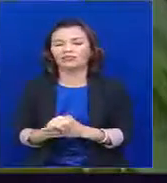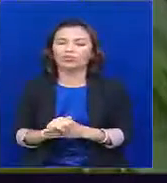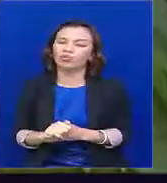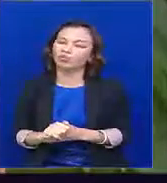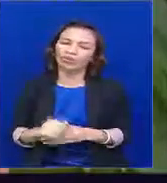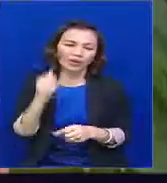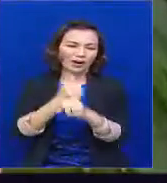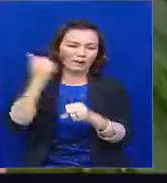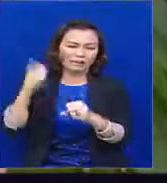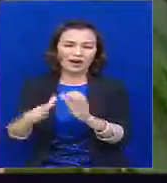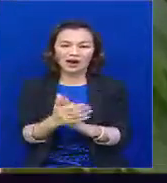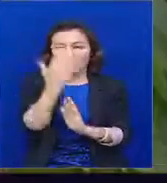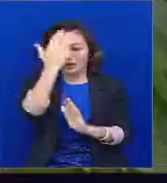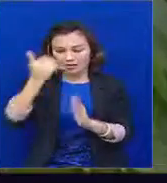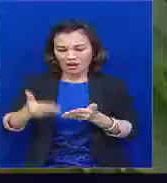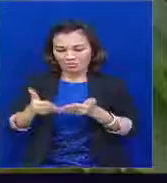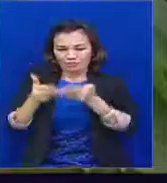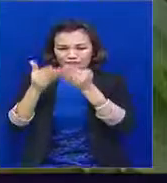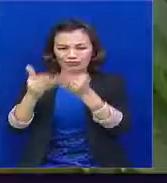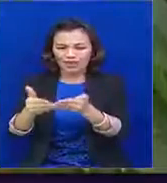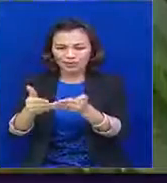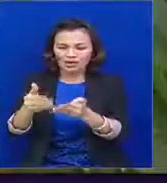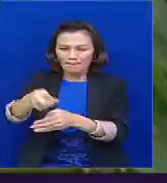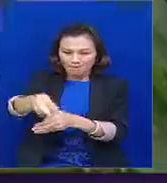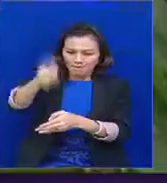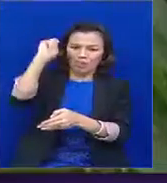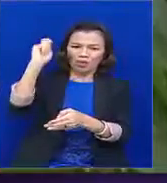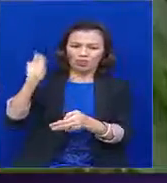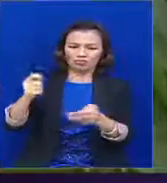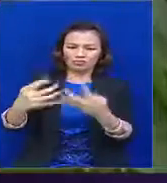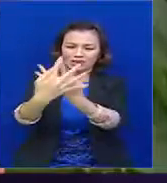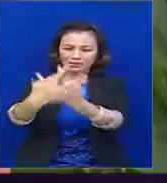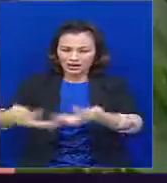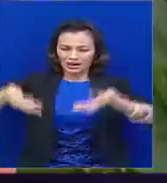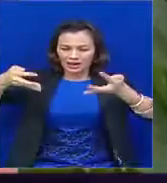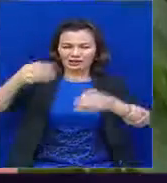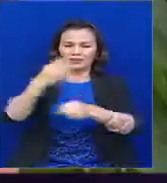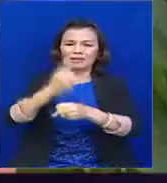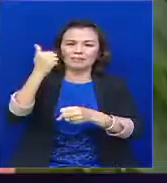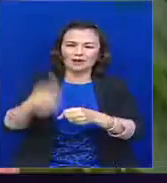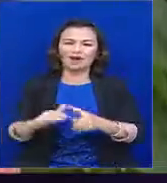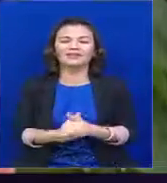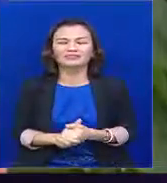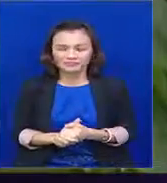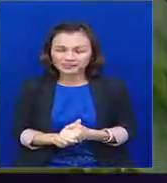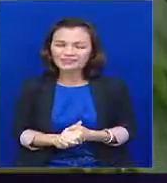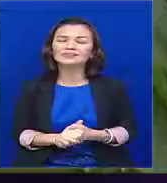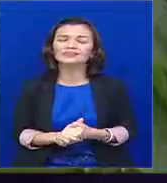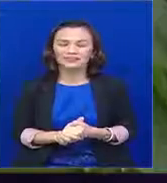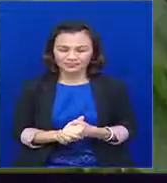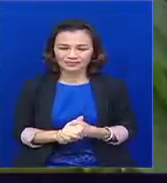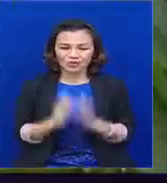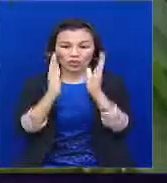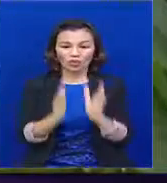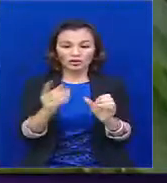ะว่าดักไข่จะตกเบ็ดอะไรนี่มันก็จะติดก็ทำไม่ได้เนาะแล้วถ้าสมมติว่าคนช